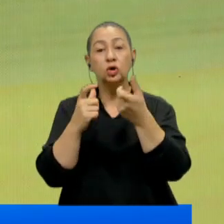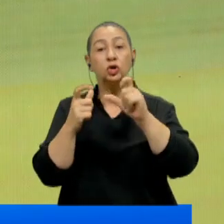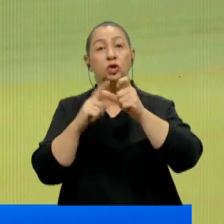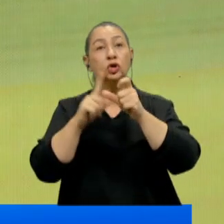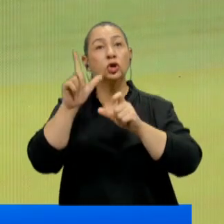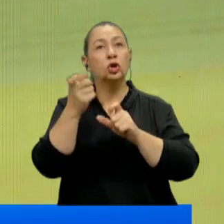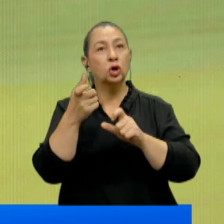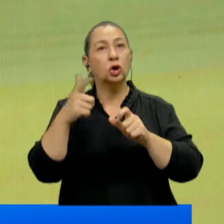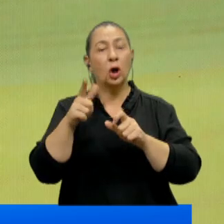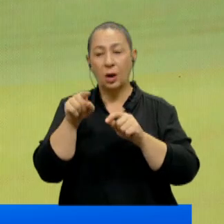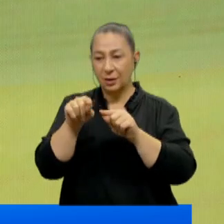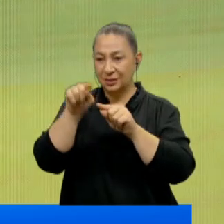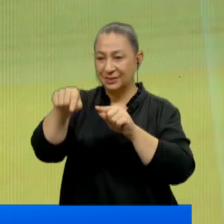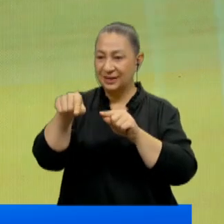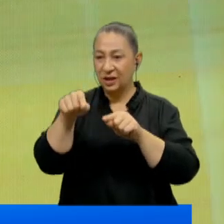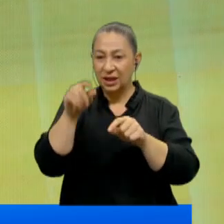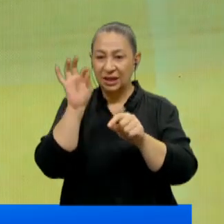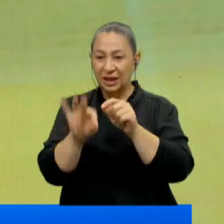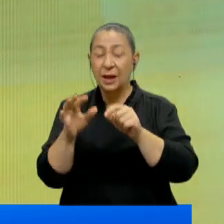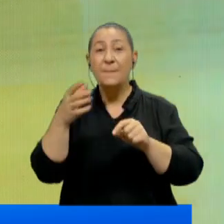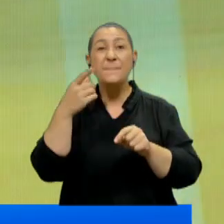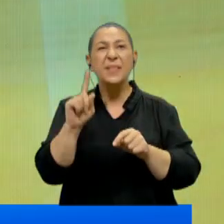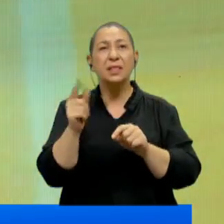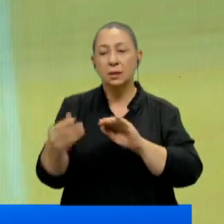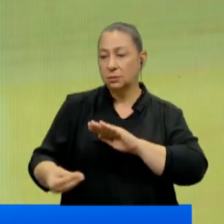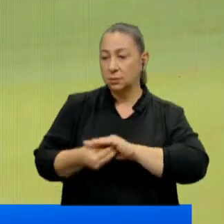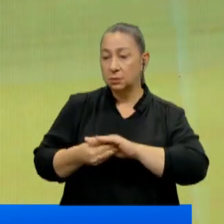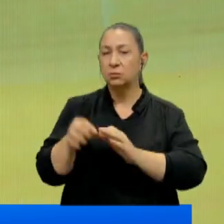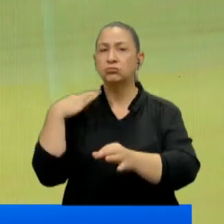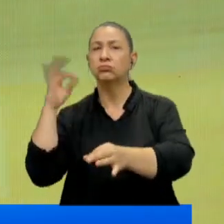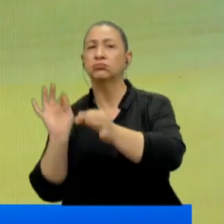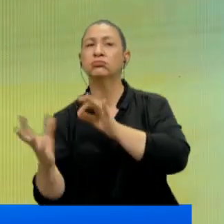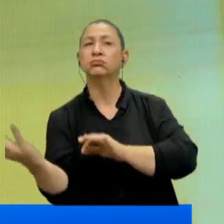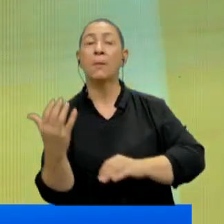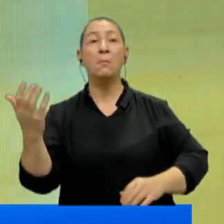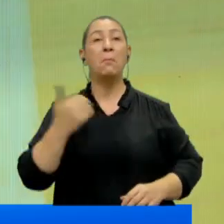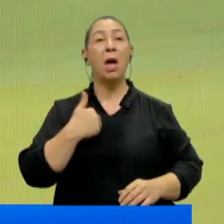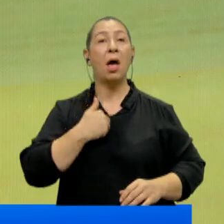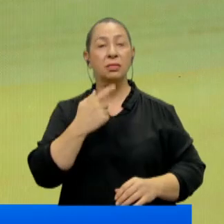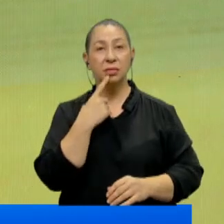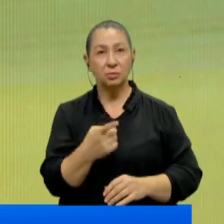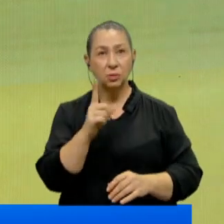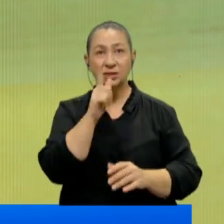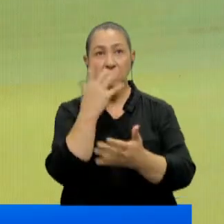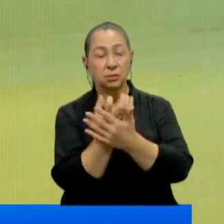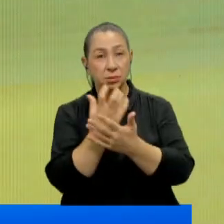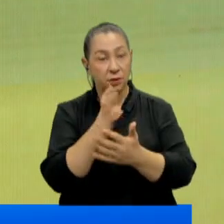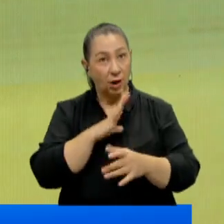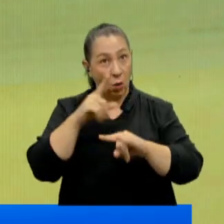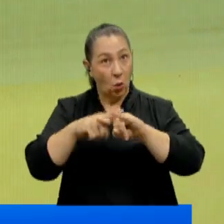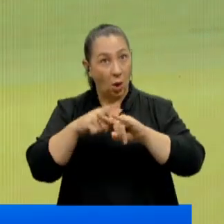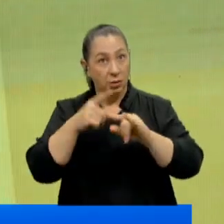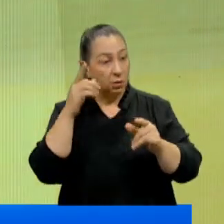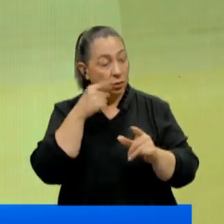Güçlüköy'ün Manhayit mevkisinde yangını 1000 lira karşılığında ben çıkarttım demiş. Böyle bir ses kaydı. Hürriyet'in